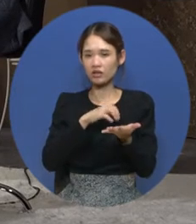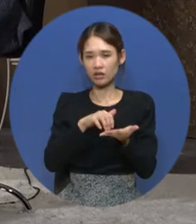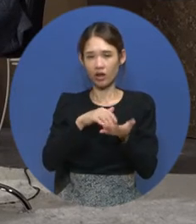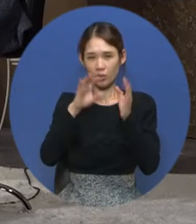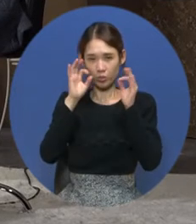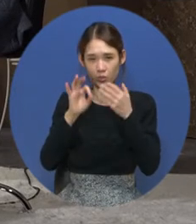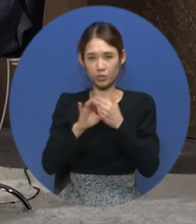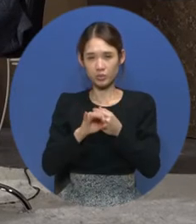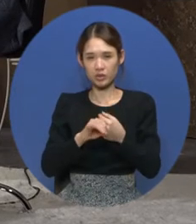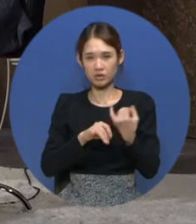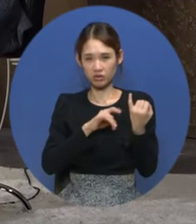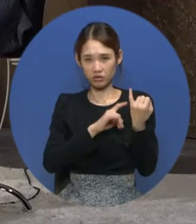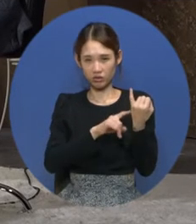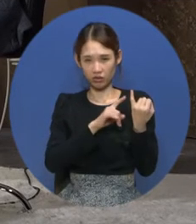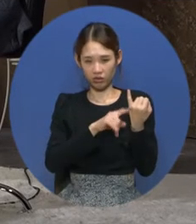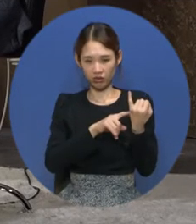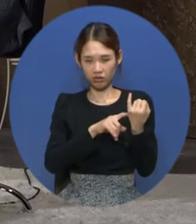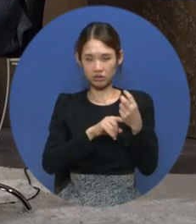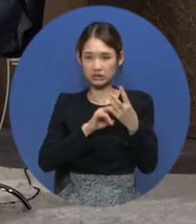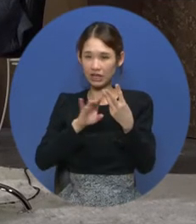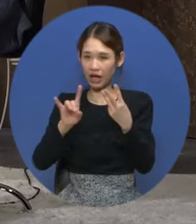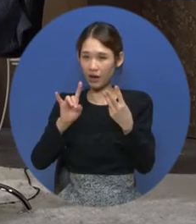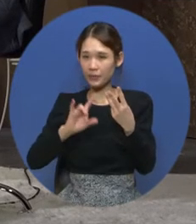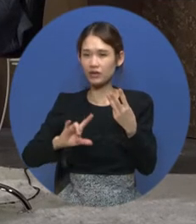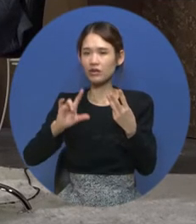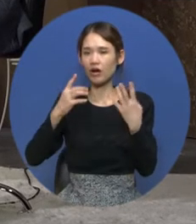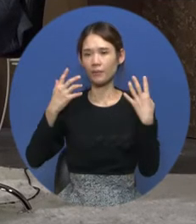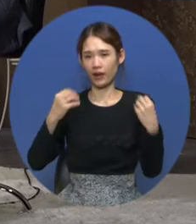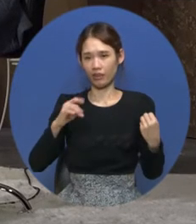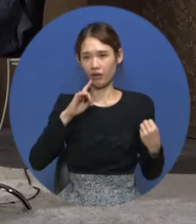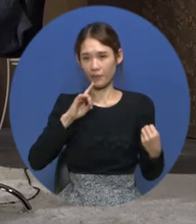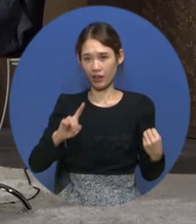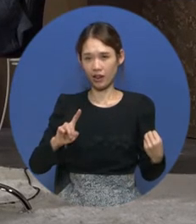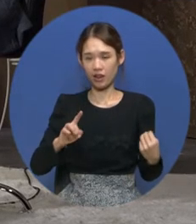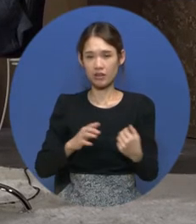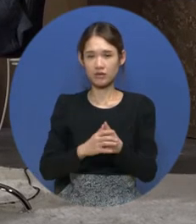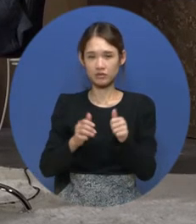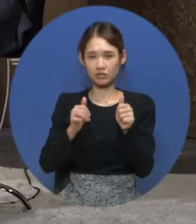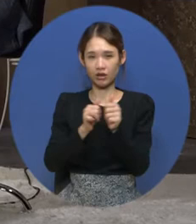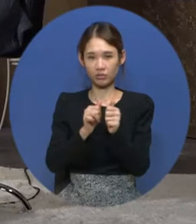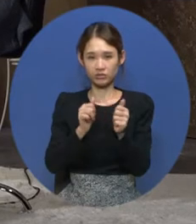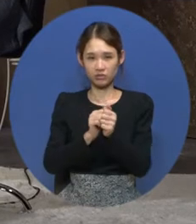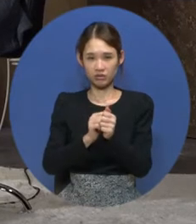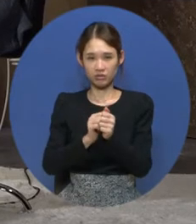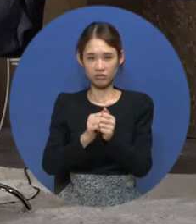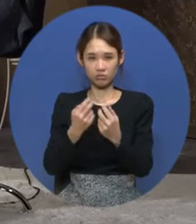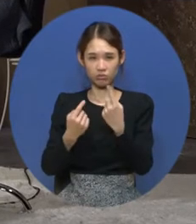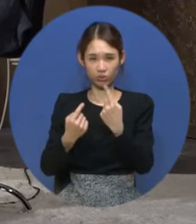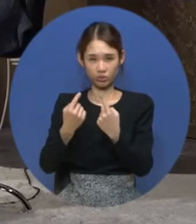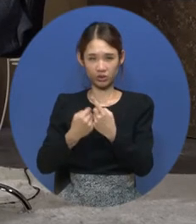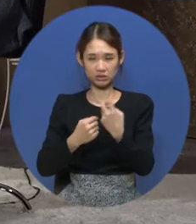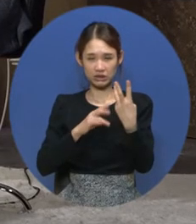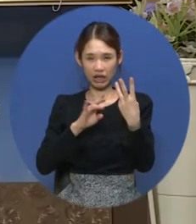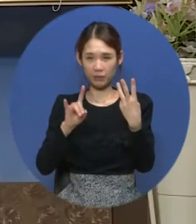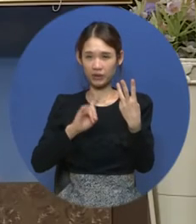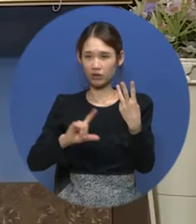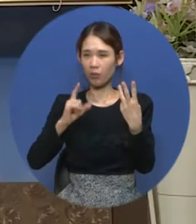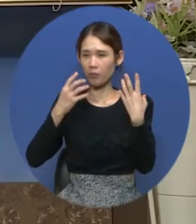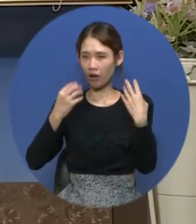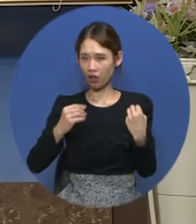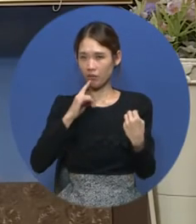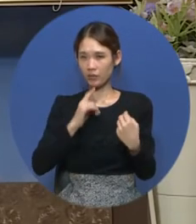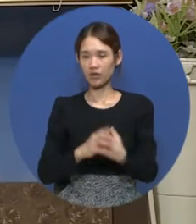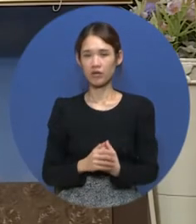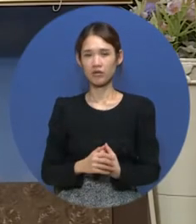이제 여자 여성 비오레 1 세배 1 가량 많은 남성 비율이 3배 가량 더 많은 것을 알 수 있었습니다